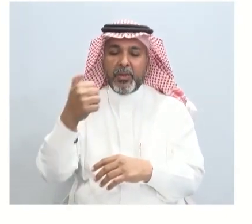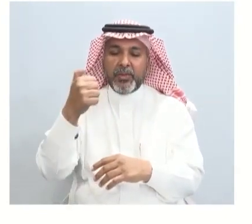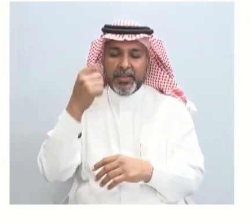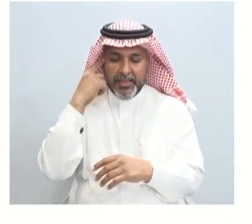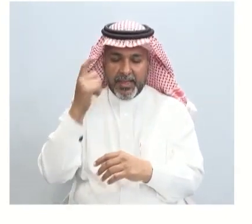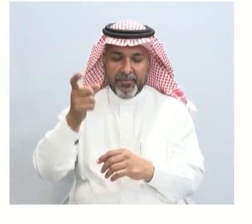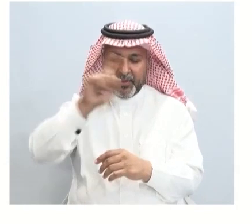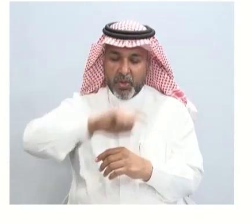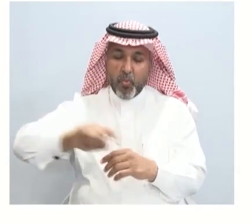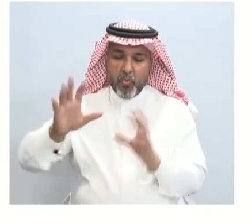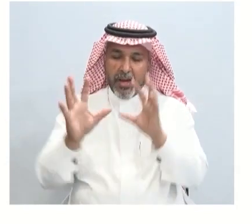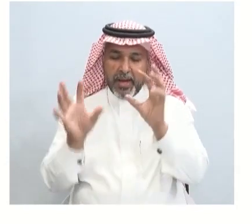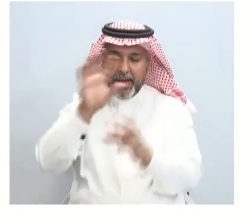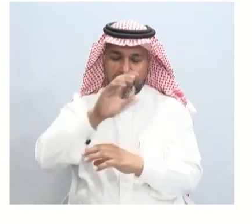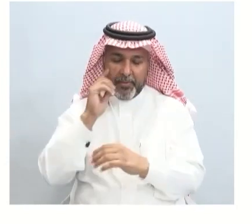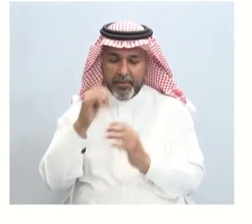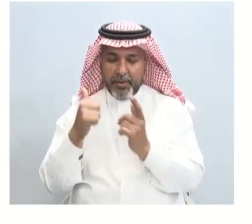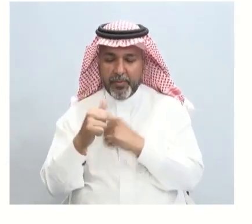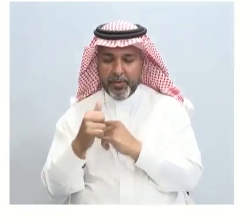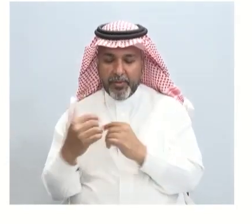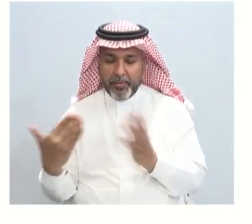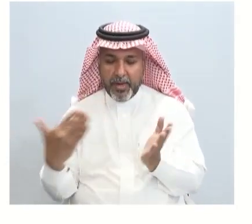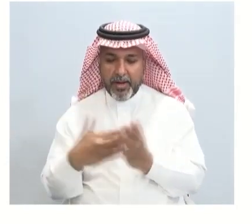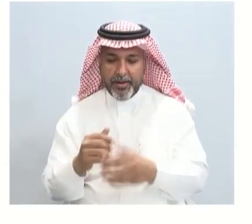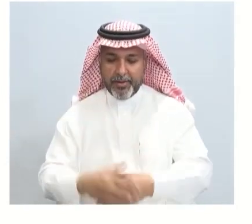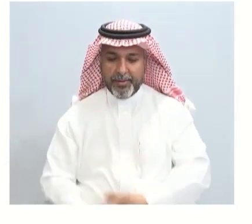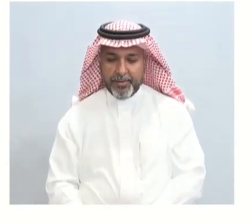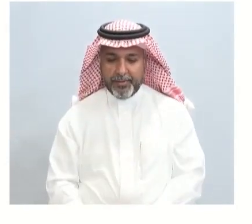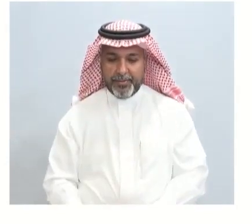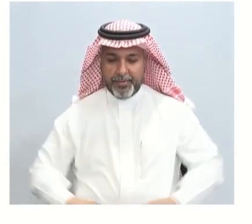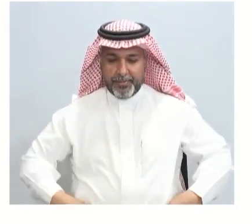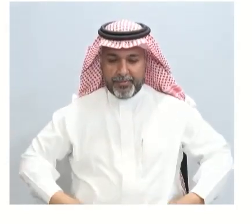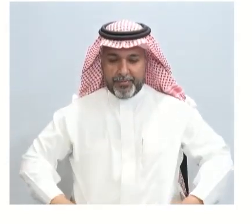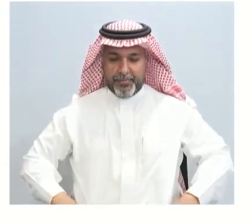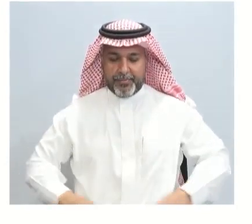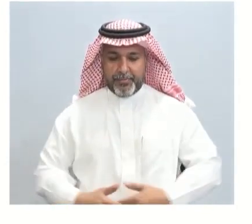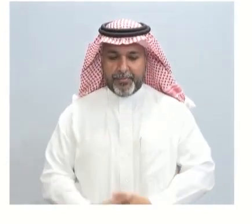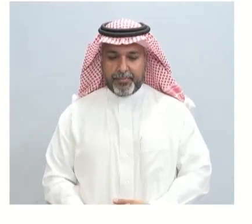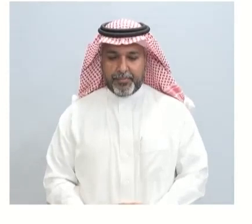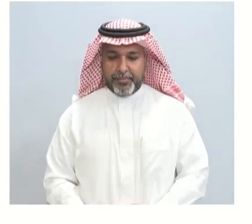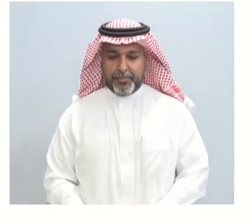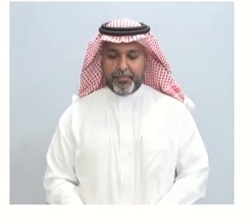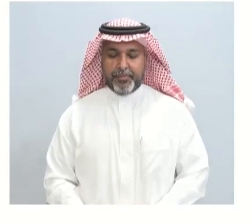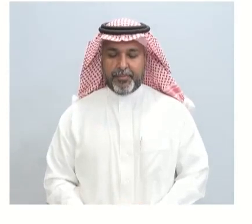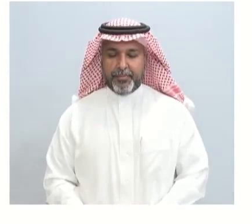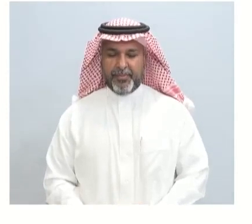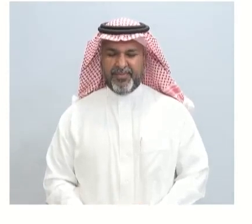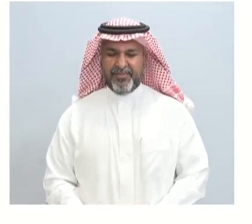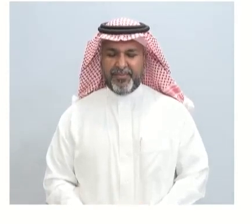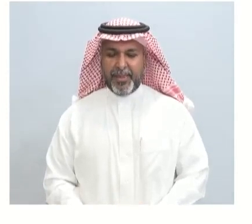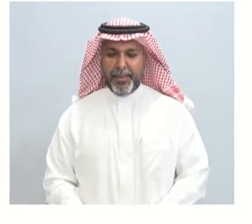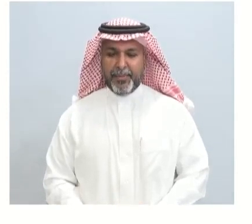الداله س تكون من سالب واحد يكون للاعداد اللي هي تكون اعلى من موجب واحد